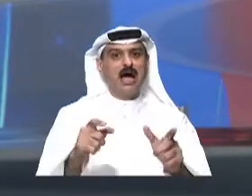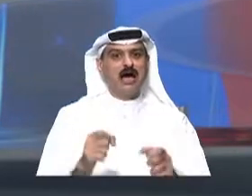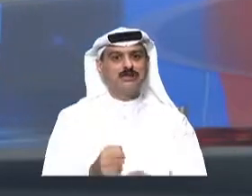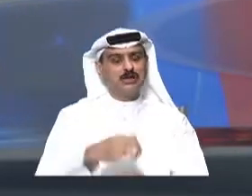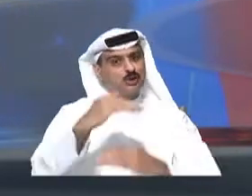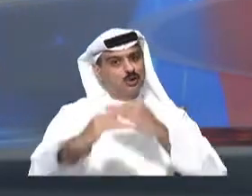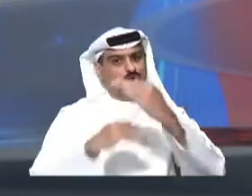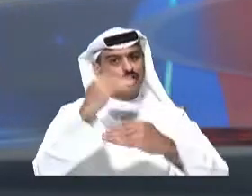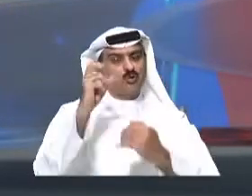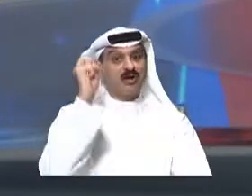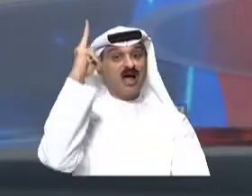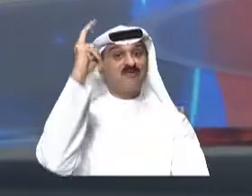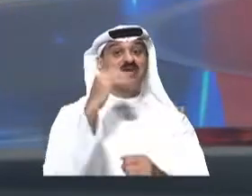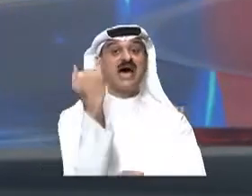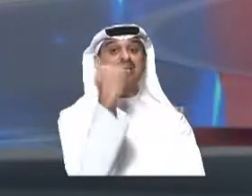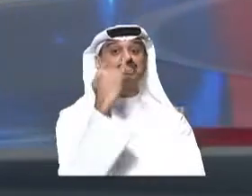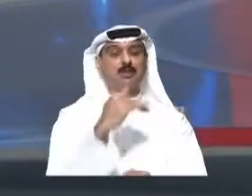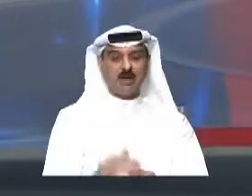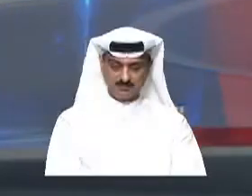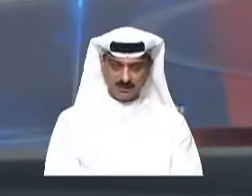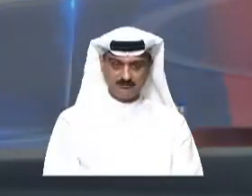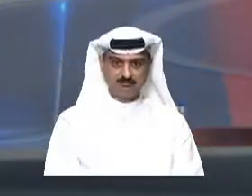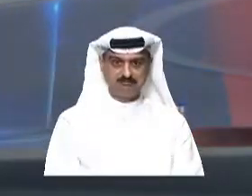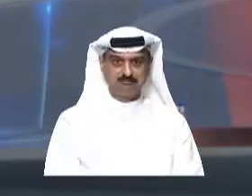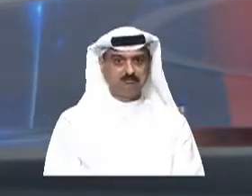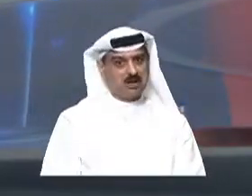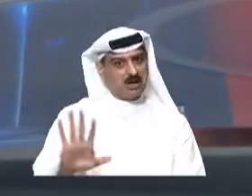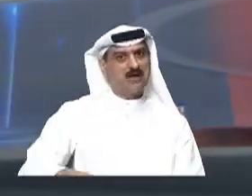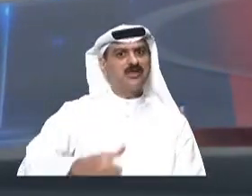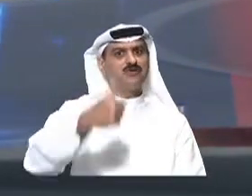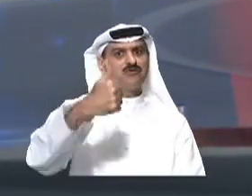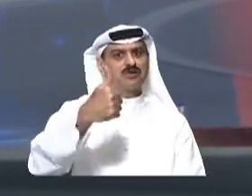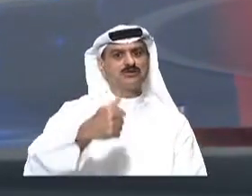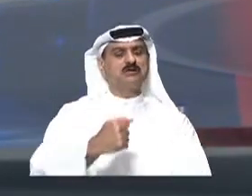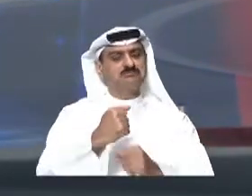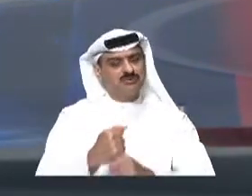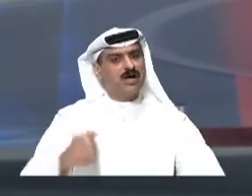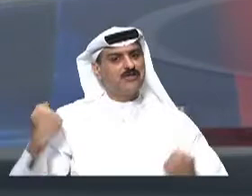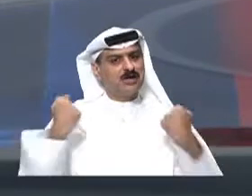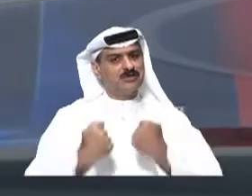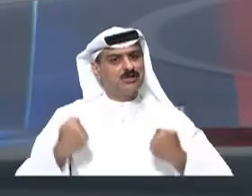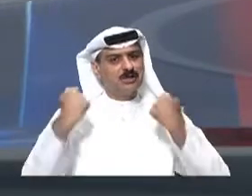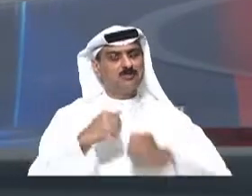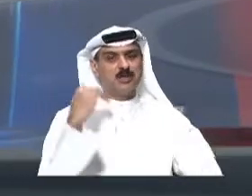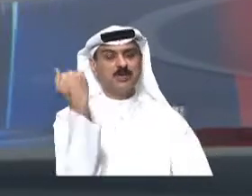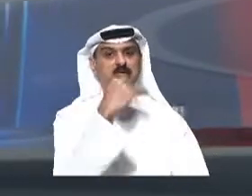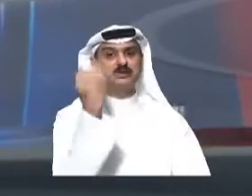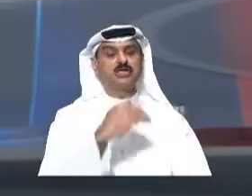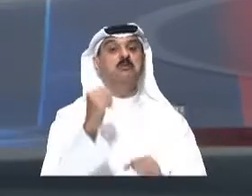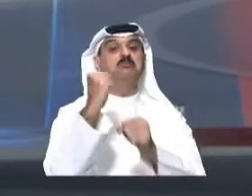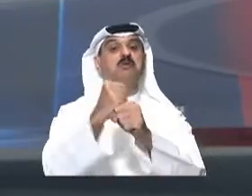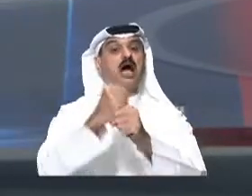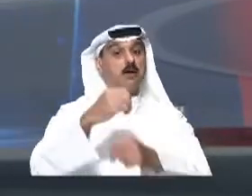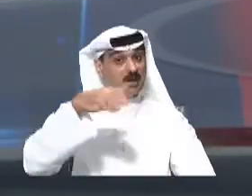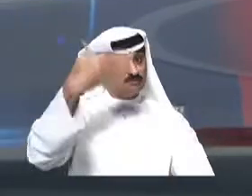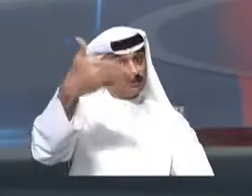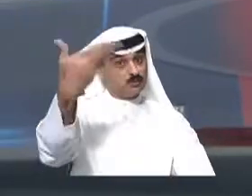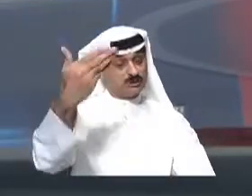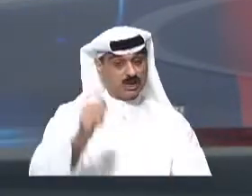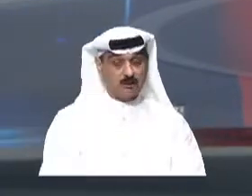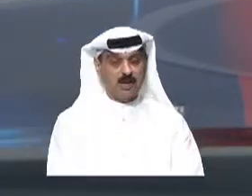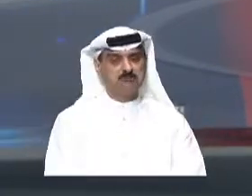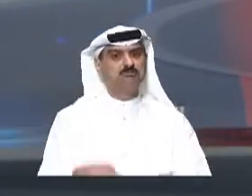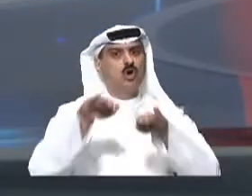الشبابية. مذكرة التفاهم ستكون فرصة فاعلة لتدريب الشباب الكويتي وخلق فرص عمل لهم